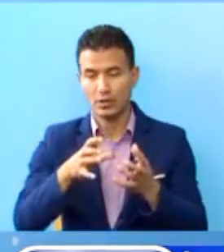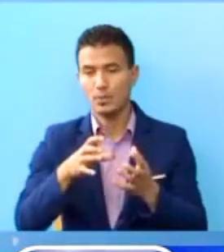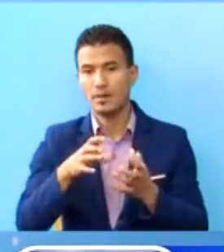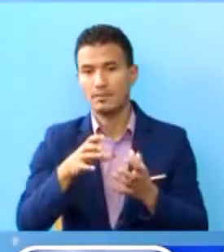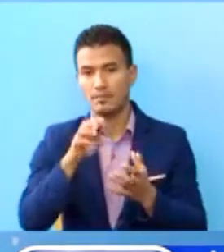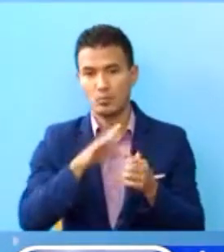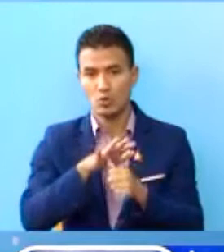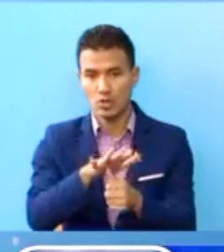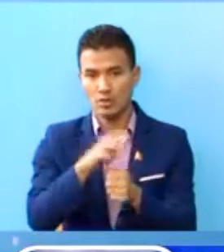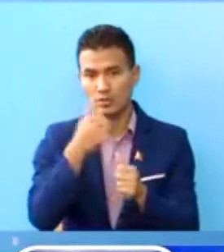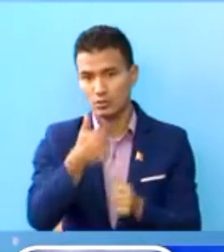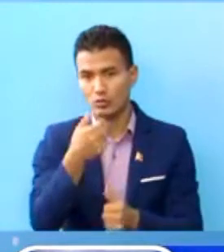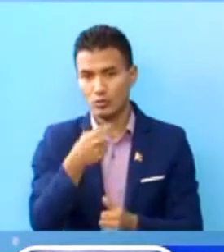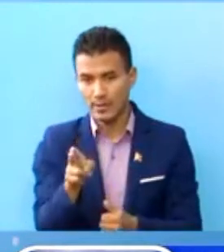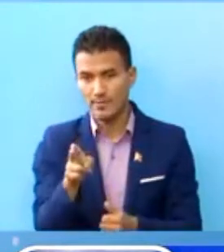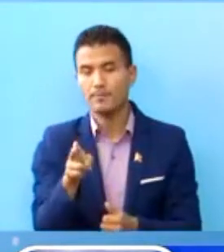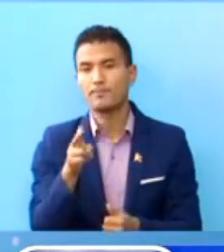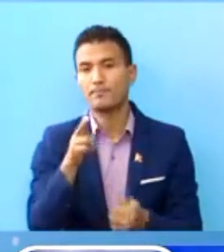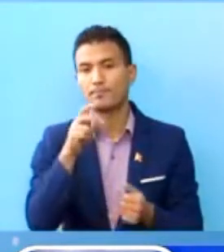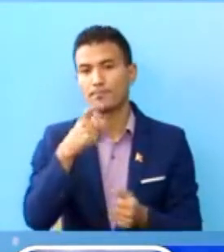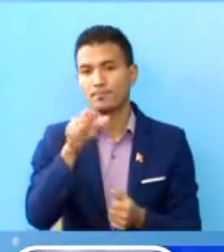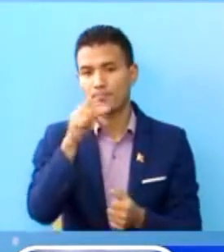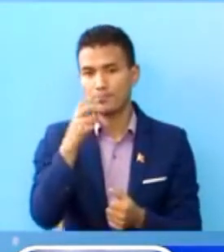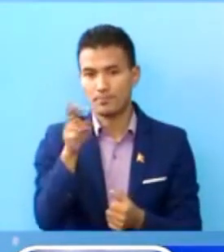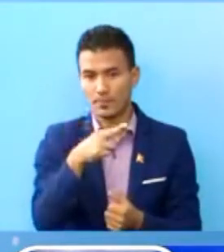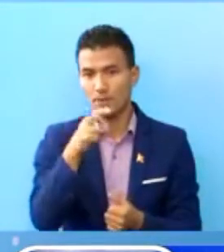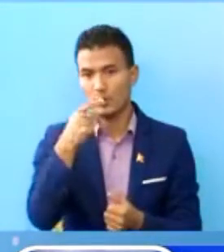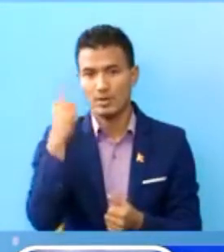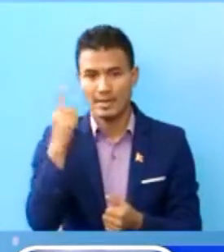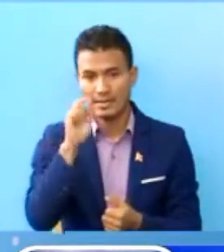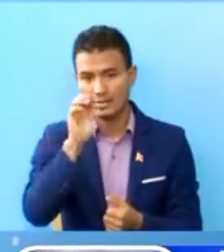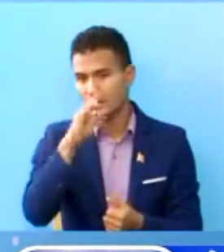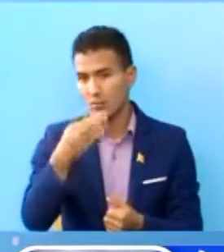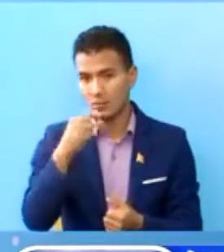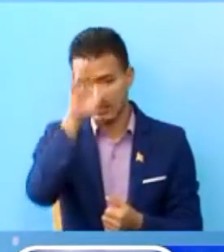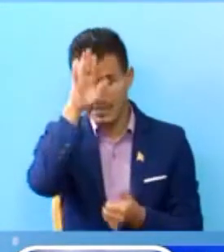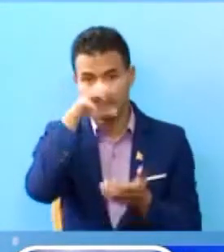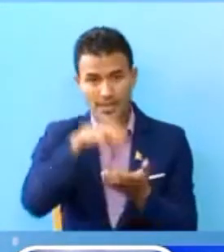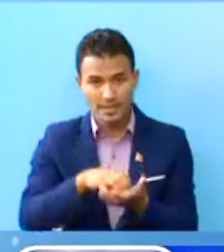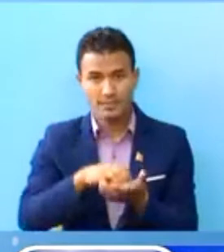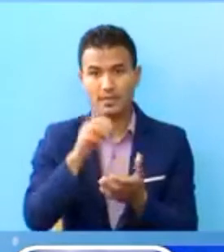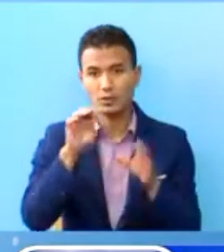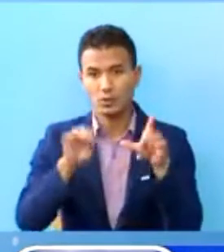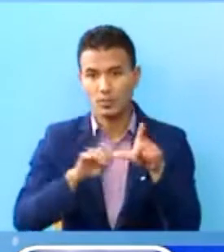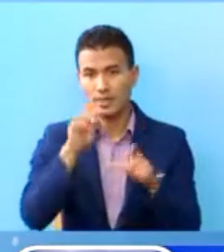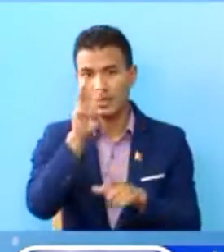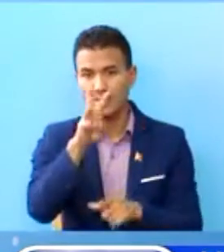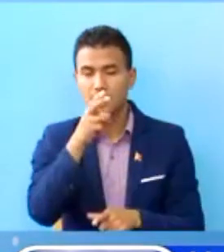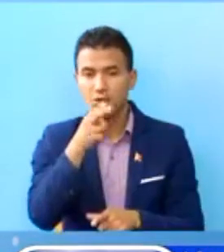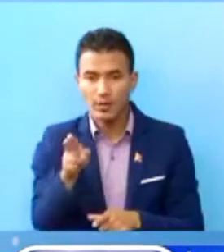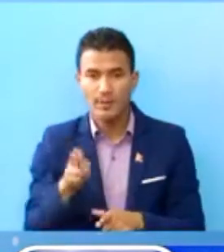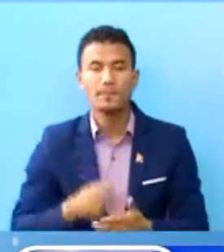विराटनगरमा मोरङका 6 जना, गजेन्द्र नारायण सिंह अस्पताल राजविराज प्रयोगशालामा सप्तरीका